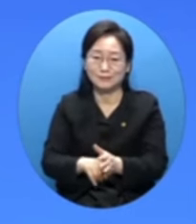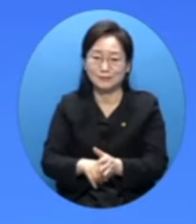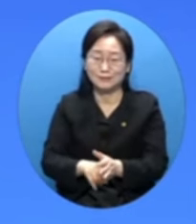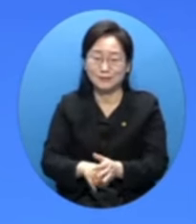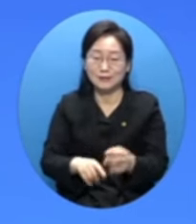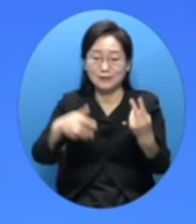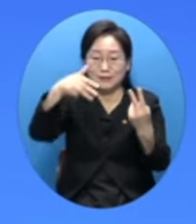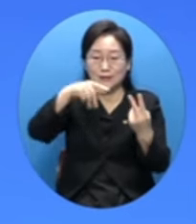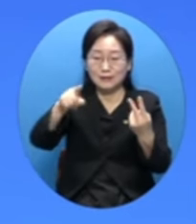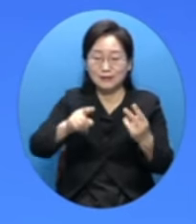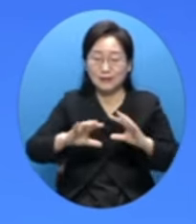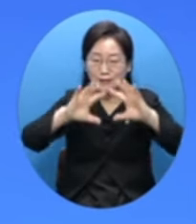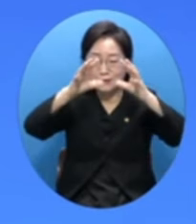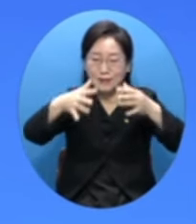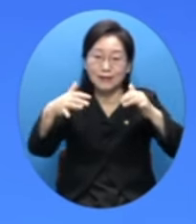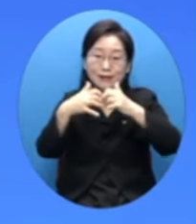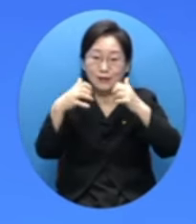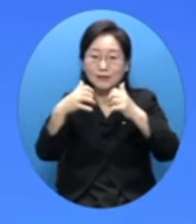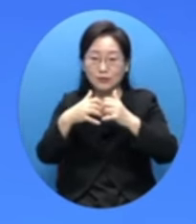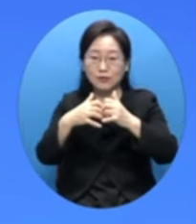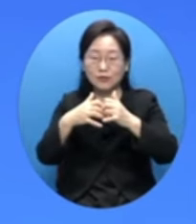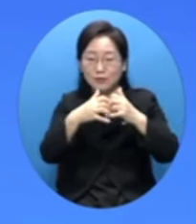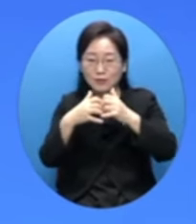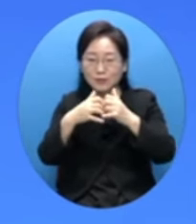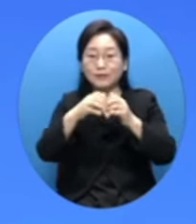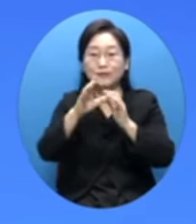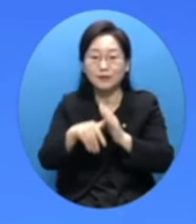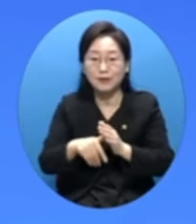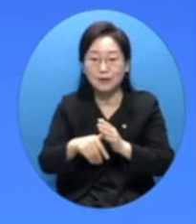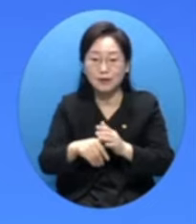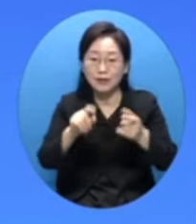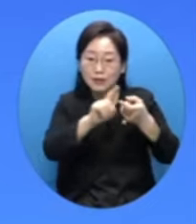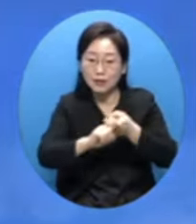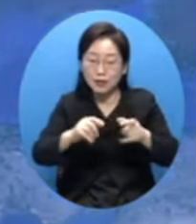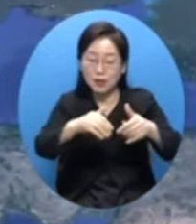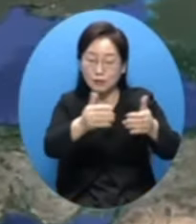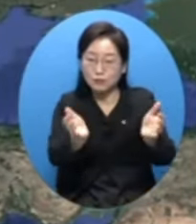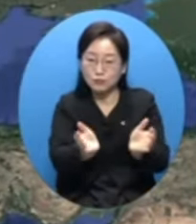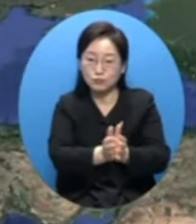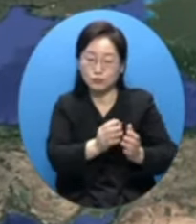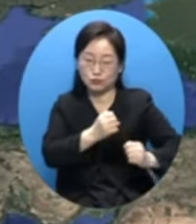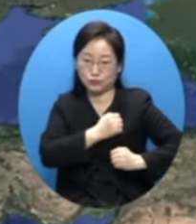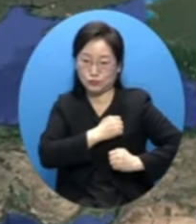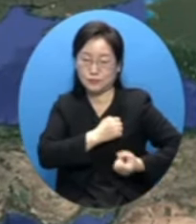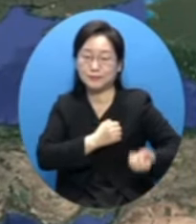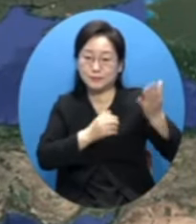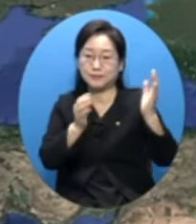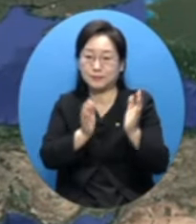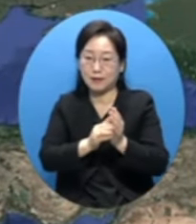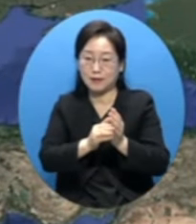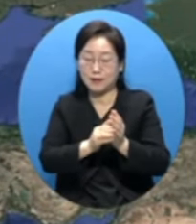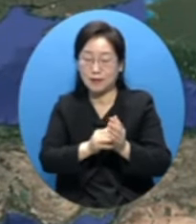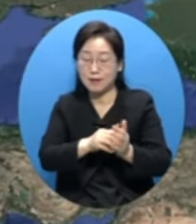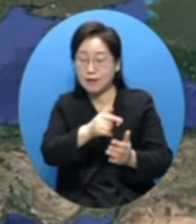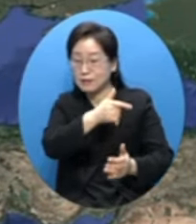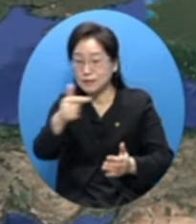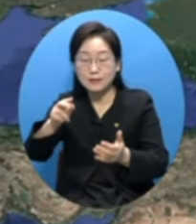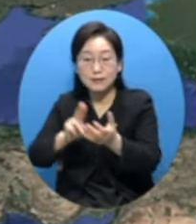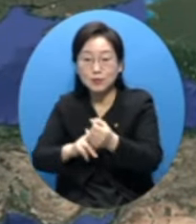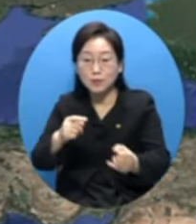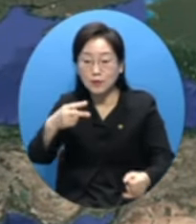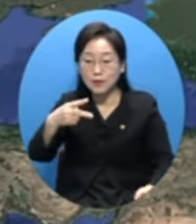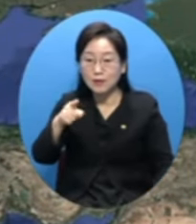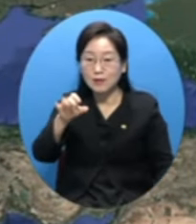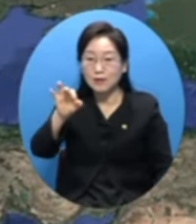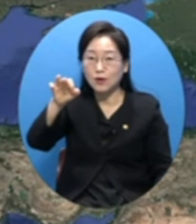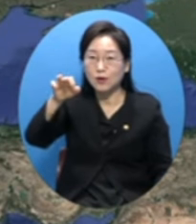제2차 세계대전이 일어나서 연합군의 승리로 끝났는데 제2차 세계대전 가운데 가장 큰 기적은 덩커르크 해안의